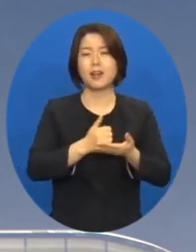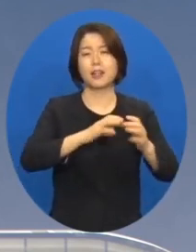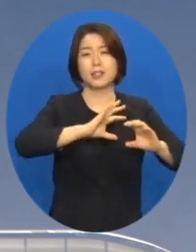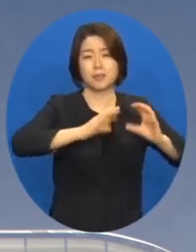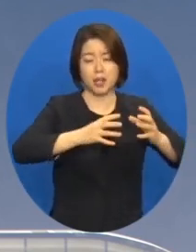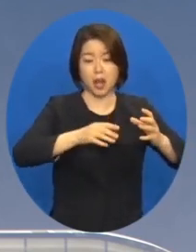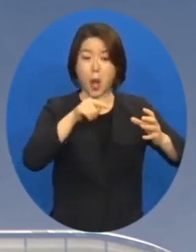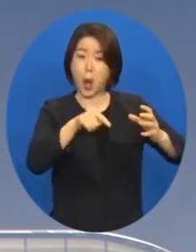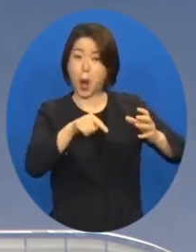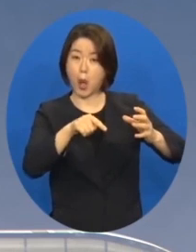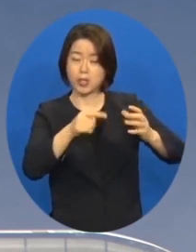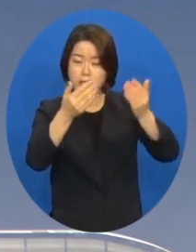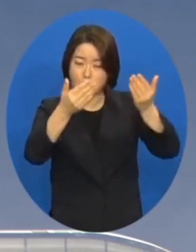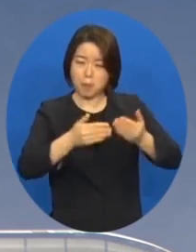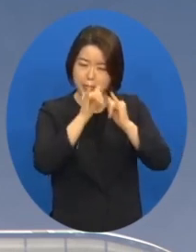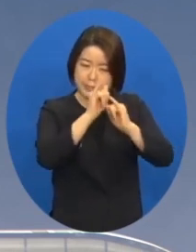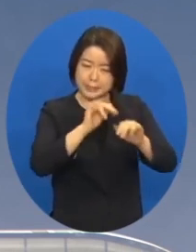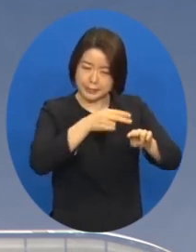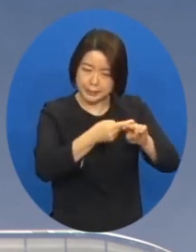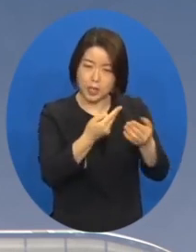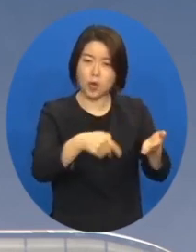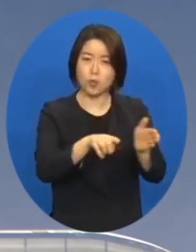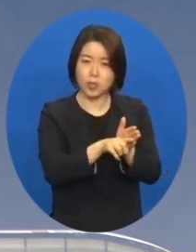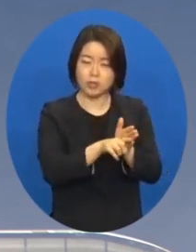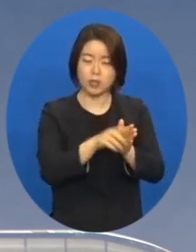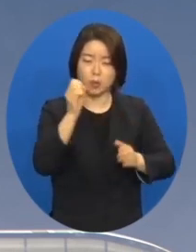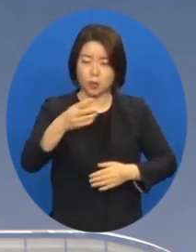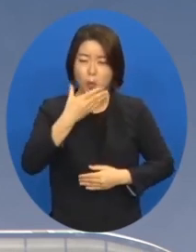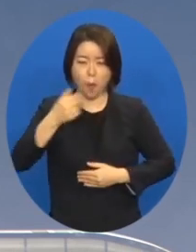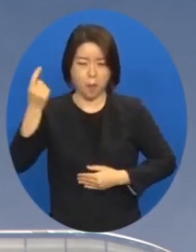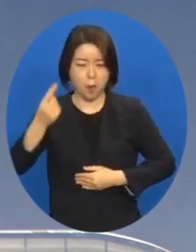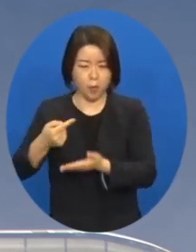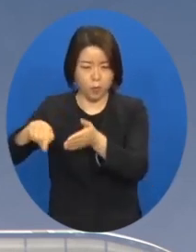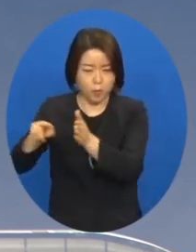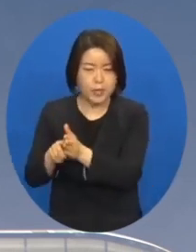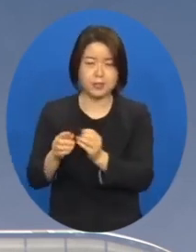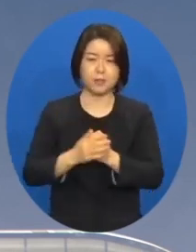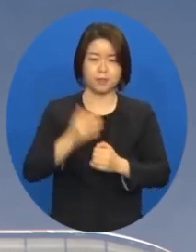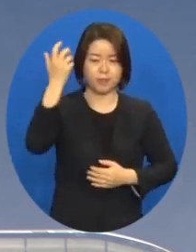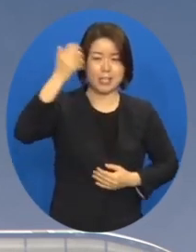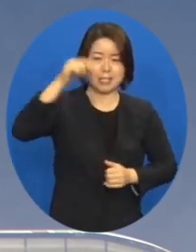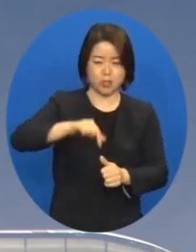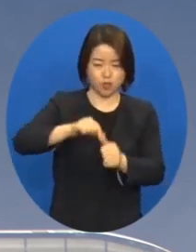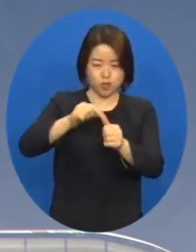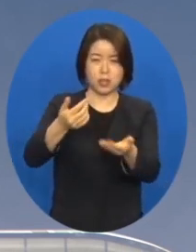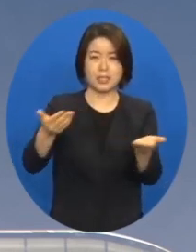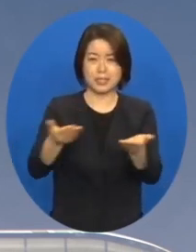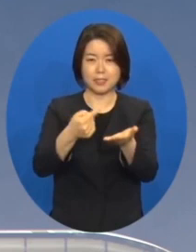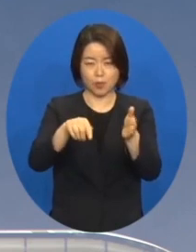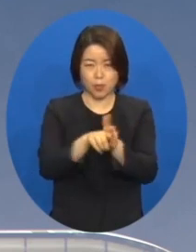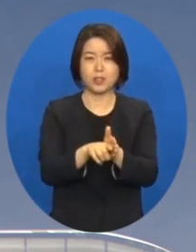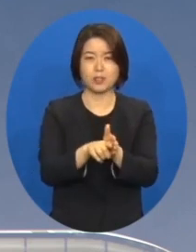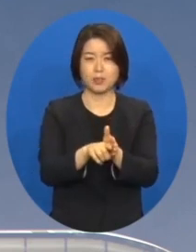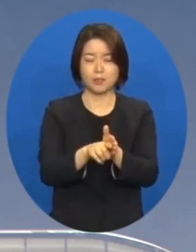받을 상급을 위해서, 복음을 위해서, 영혼을 구원하는 일을 위해서 내가 다른